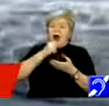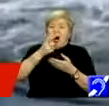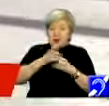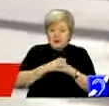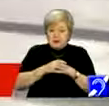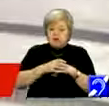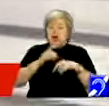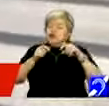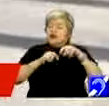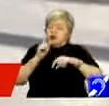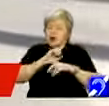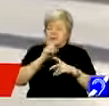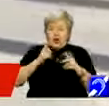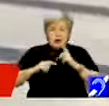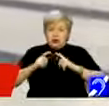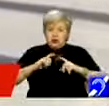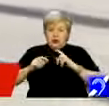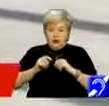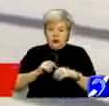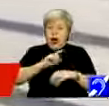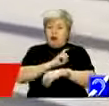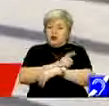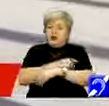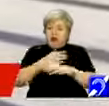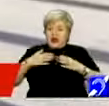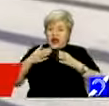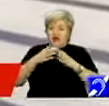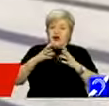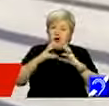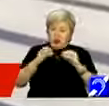nu este afectat de incident. Autoritatea Navală Română face o anchetă în acest caz.